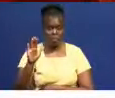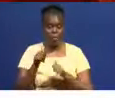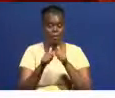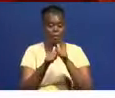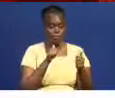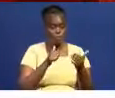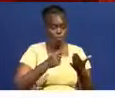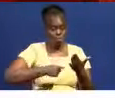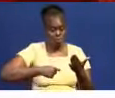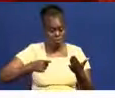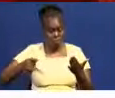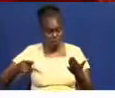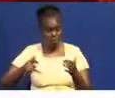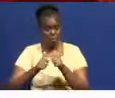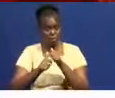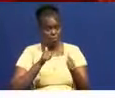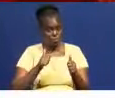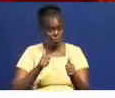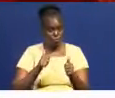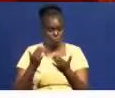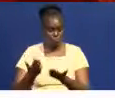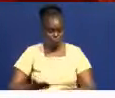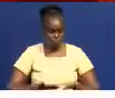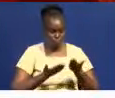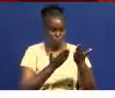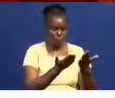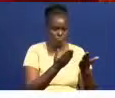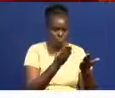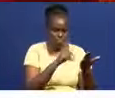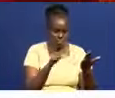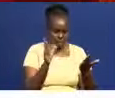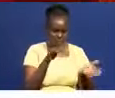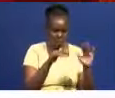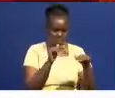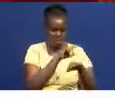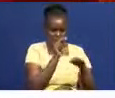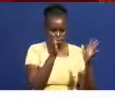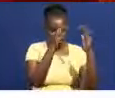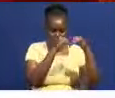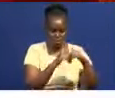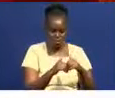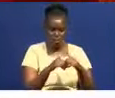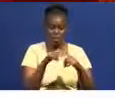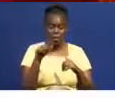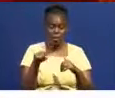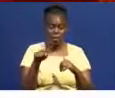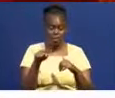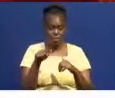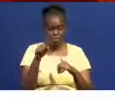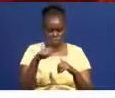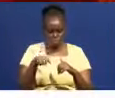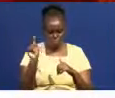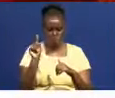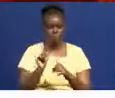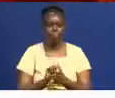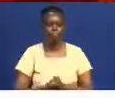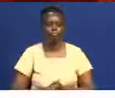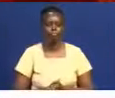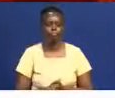kukataa kusign na karegesha, ni kwamba huo ulikuwa mwelekeo wa kisawasawa.